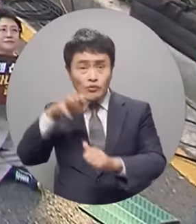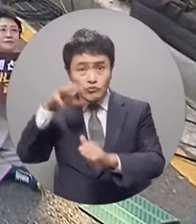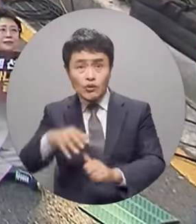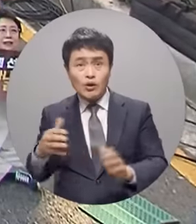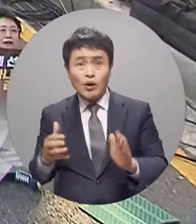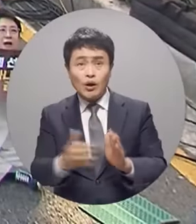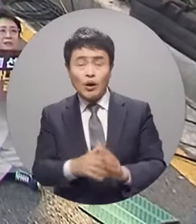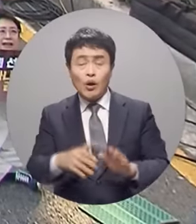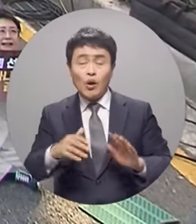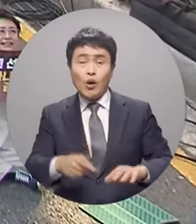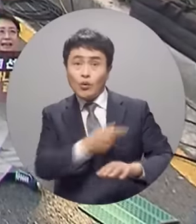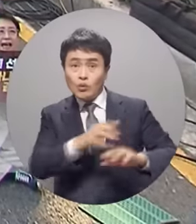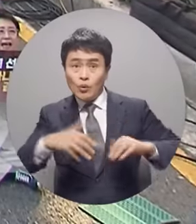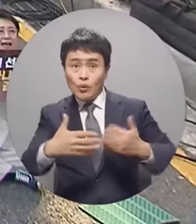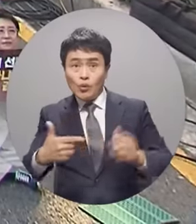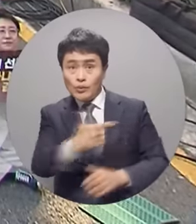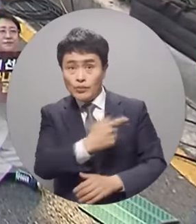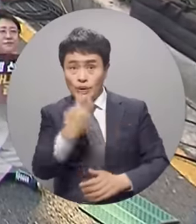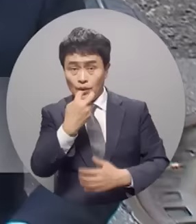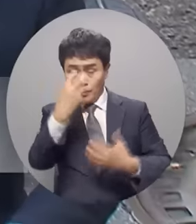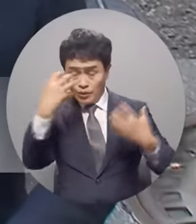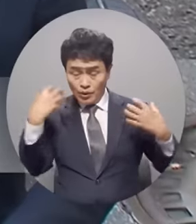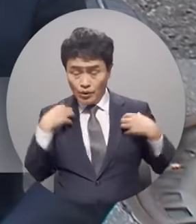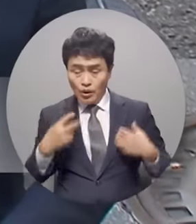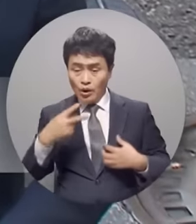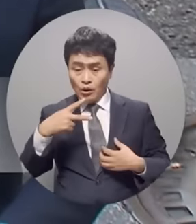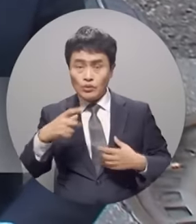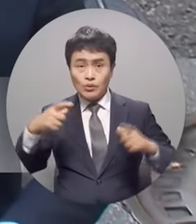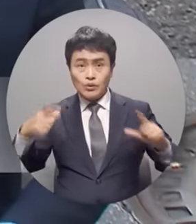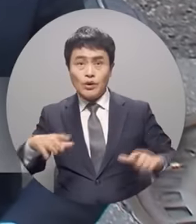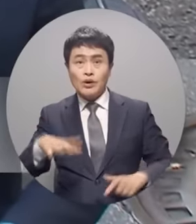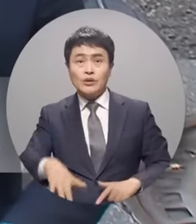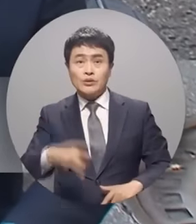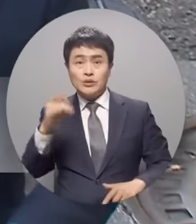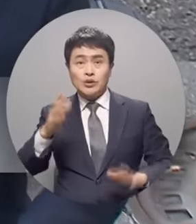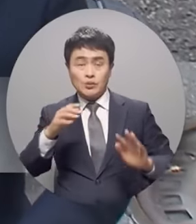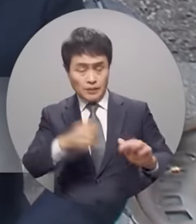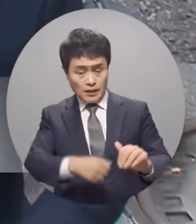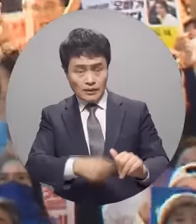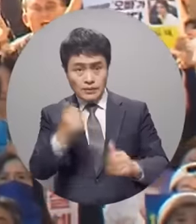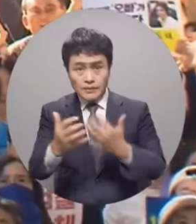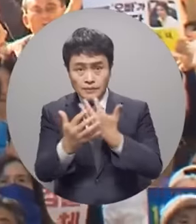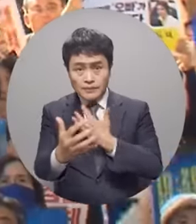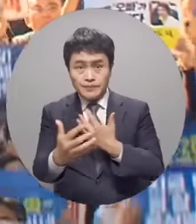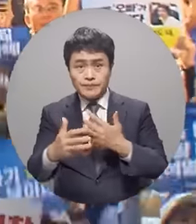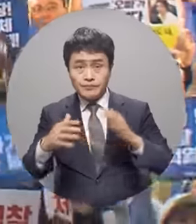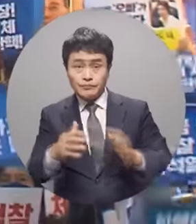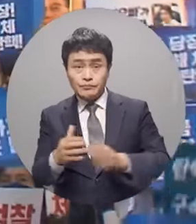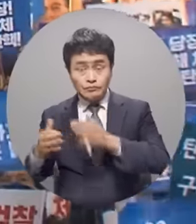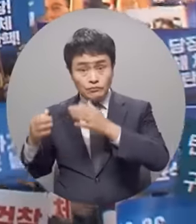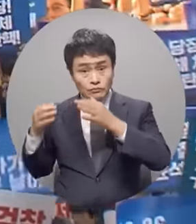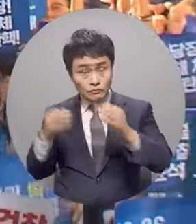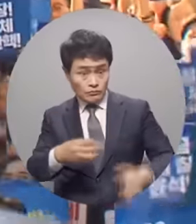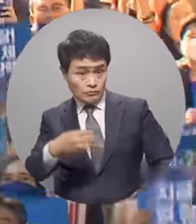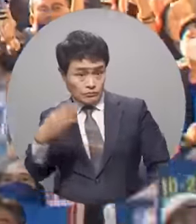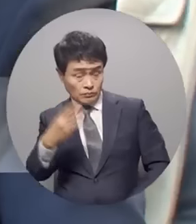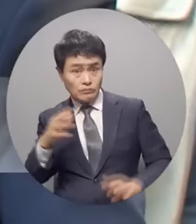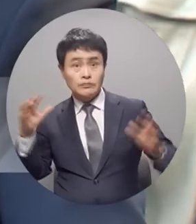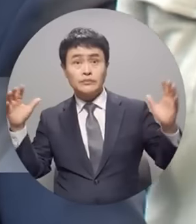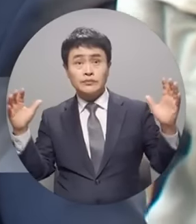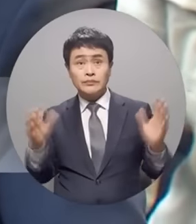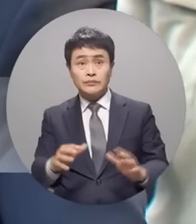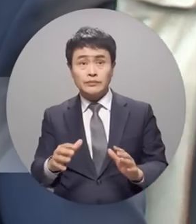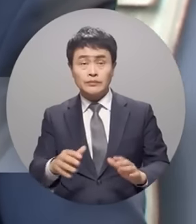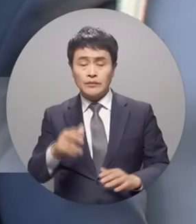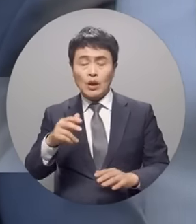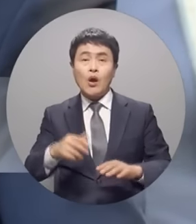조국 혁신당이 대검찰청이 있는 서울 서초동에서 처음으로 탄핵 집회를 열었습니다. 주최 측 추산 3천 명이 모였고